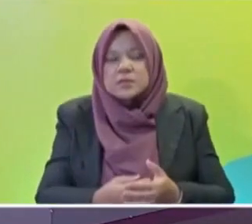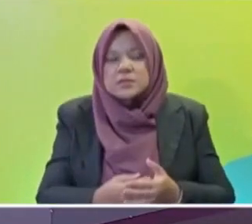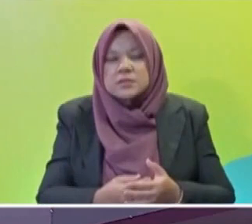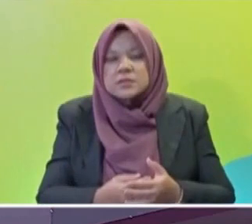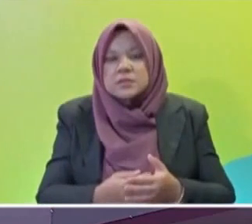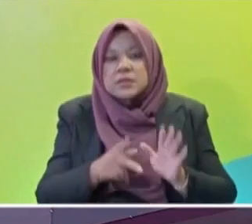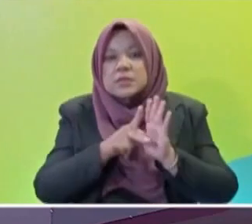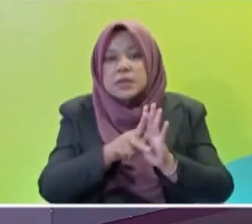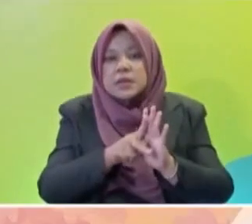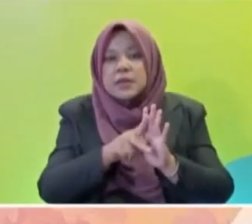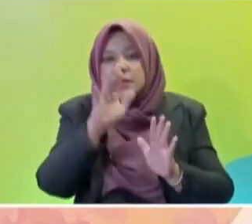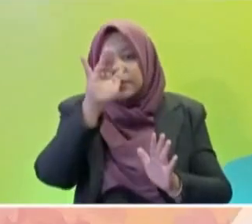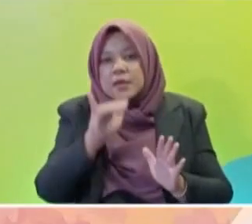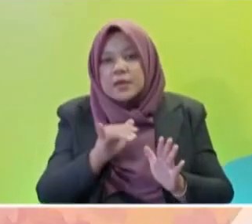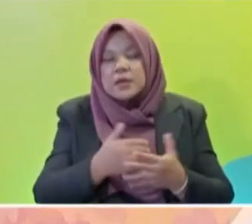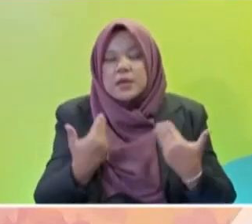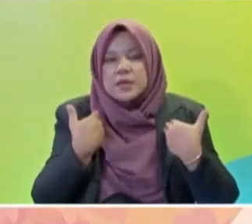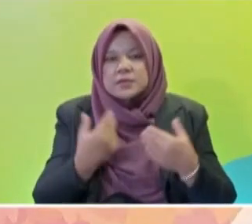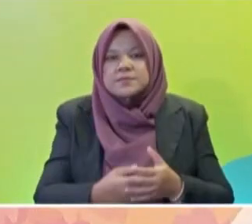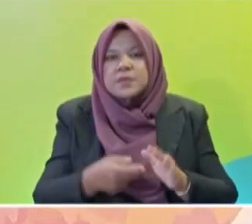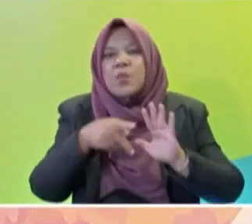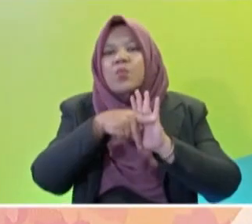karya yang Saya tunjukkan ini